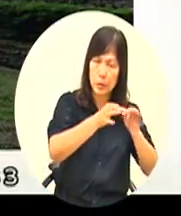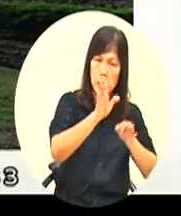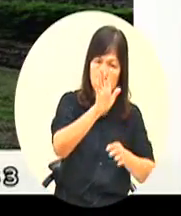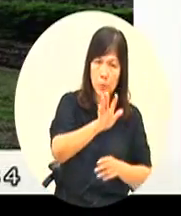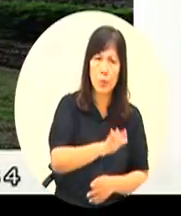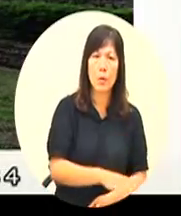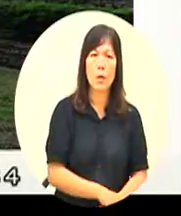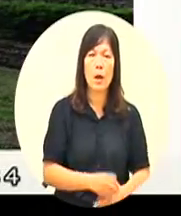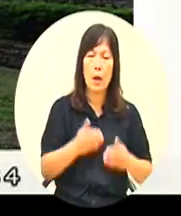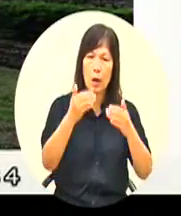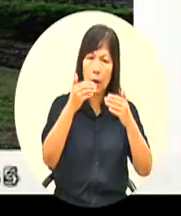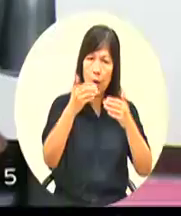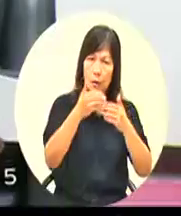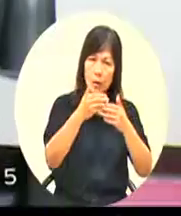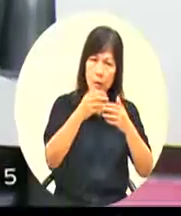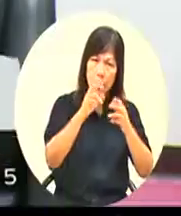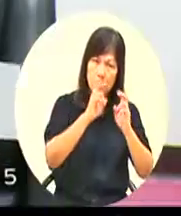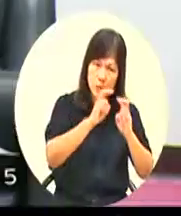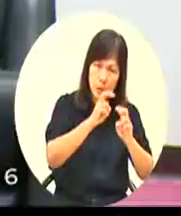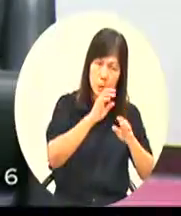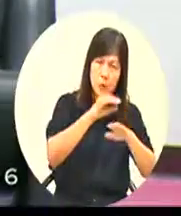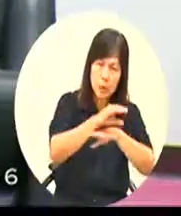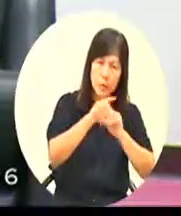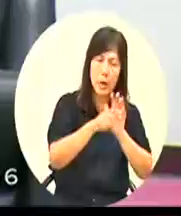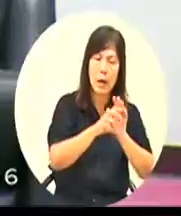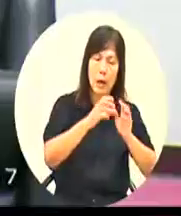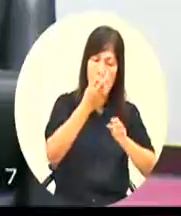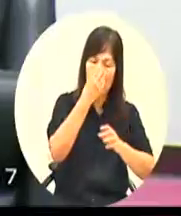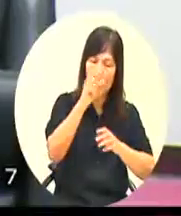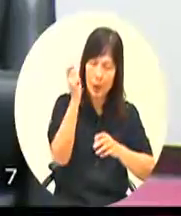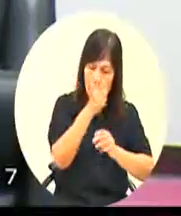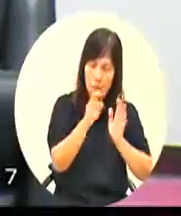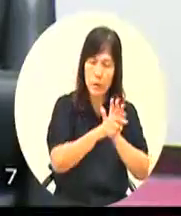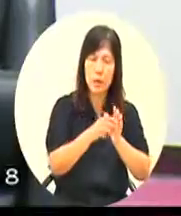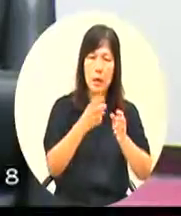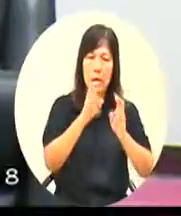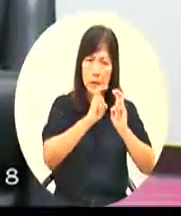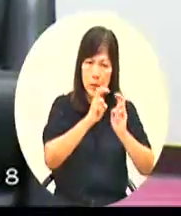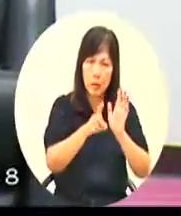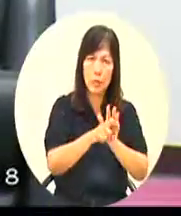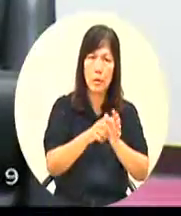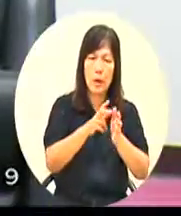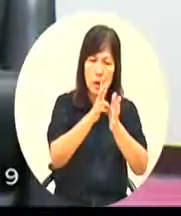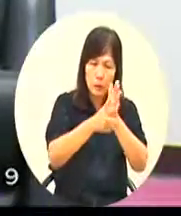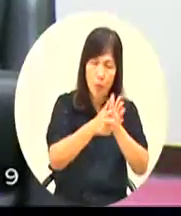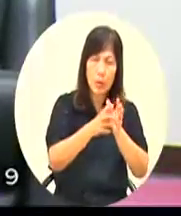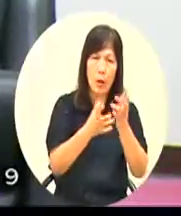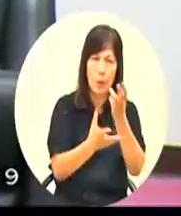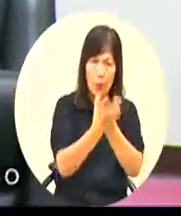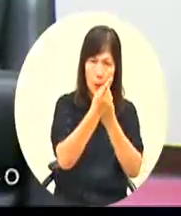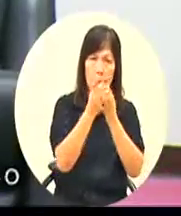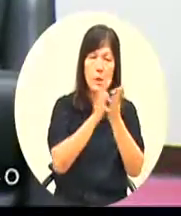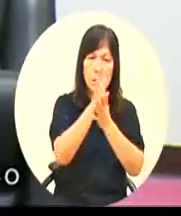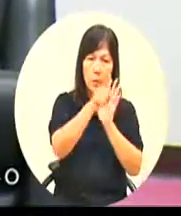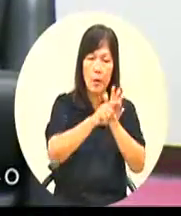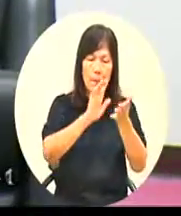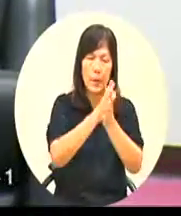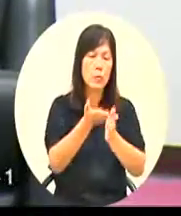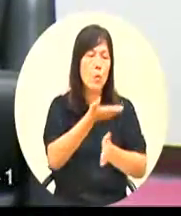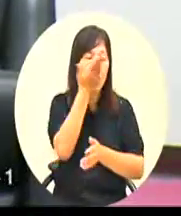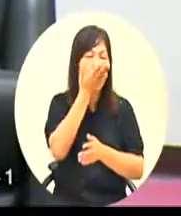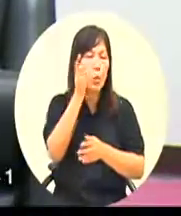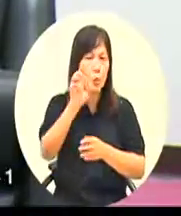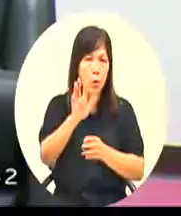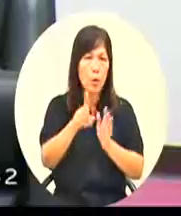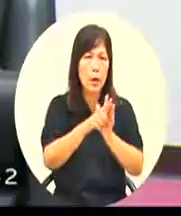还有交通，整个高铁、捷运、三铁共站，所以在那边形成的一个以后未来的观光，我们的